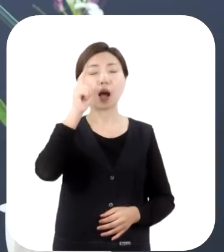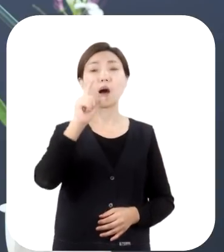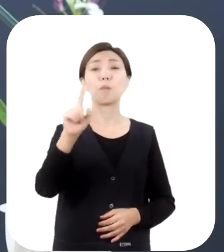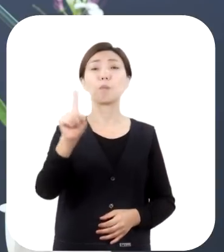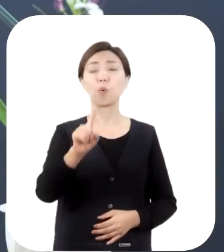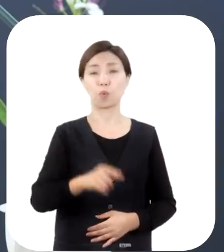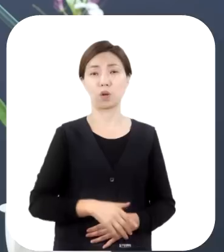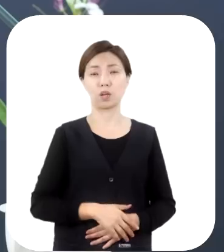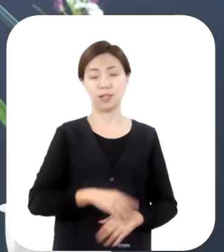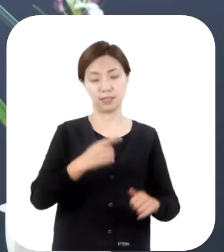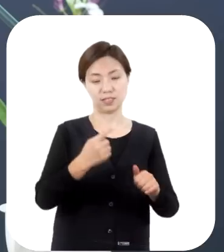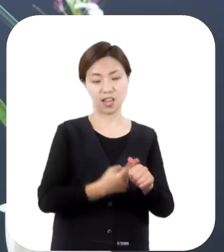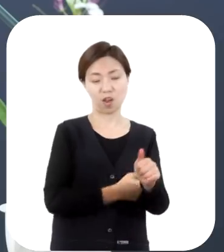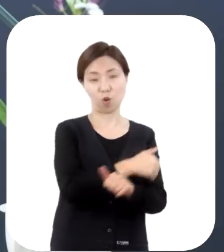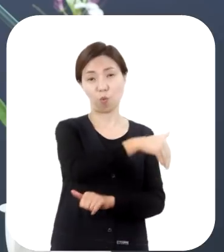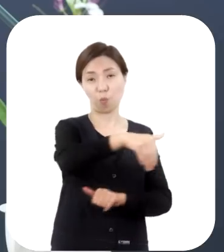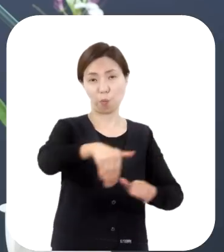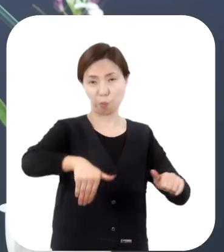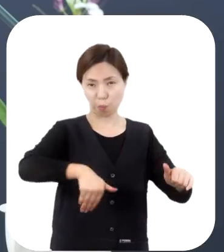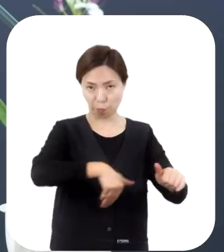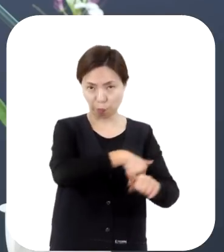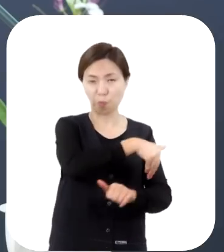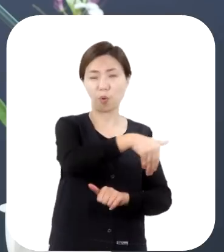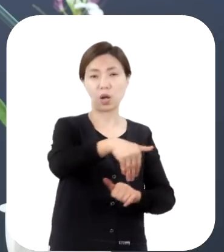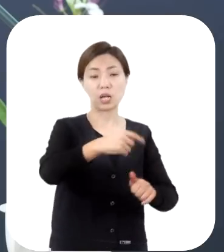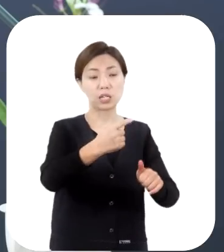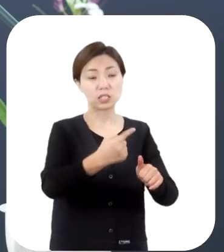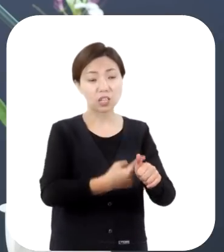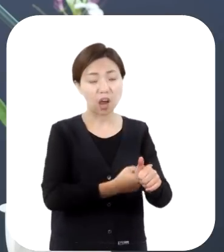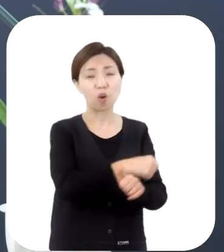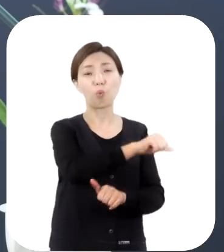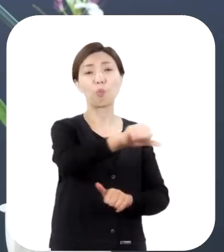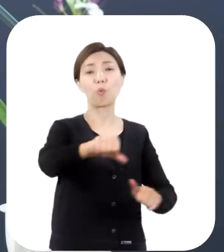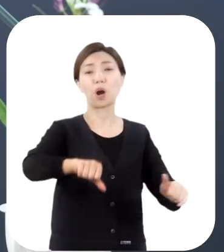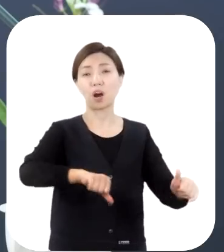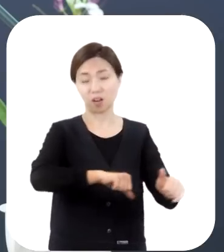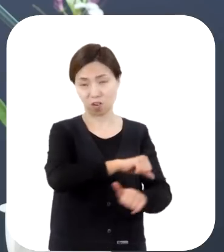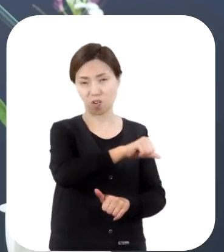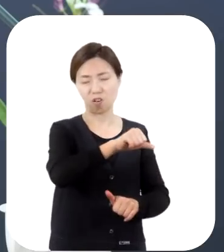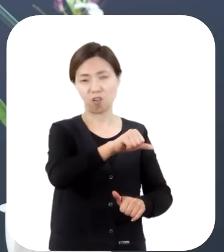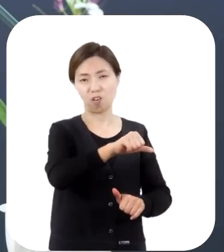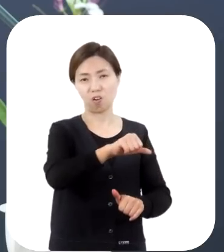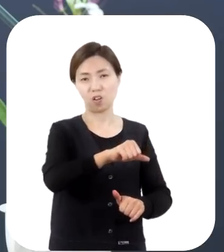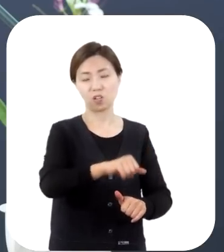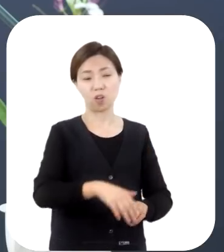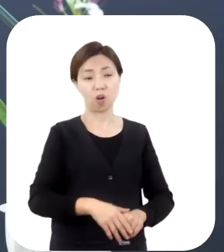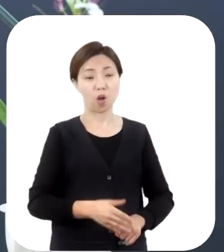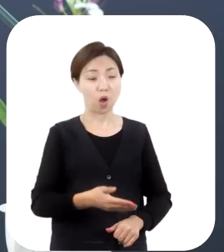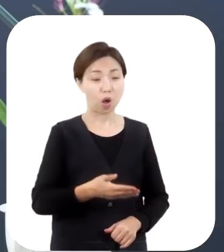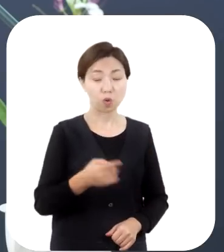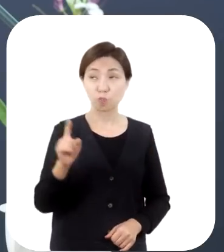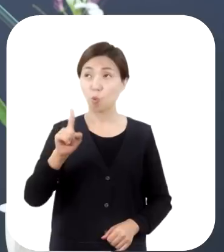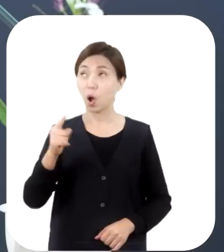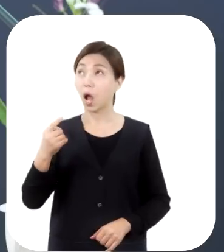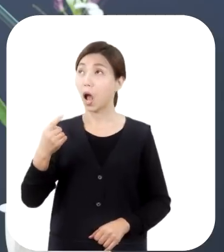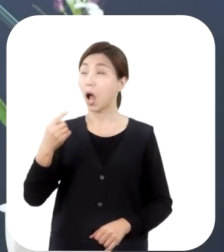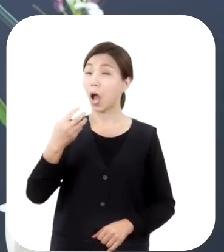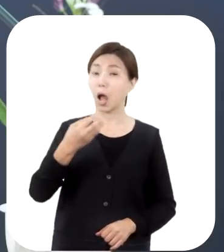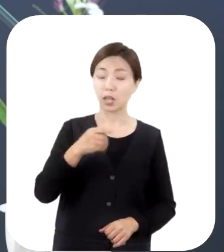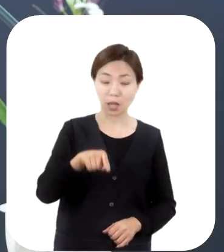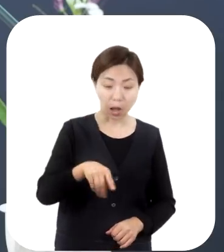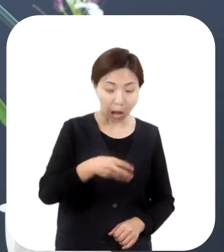것을 깨달았을 때 자연 생태계에서, 그러니까 자연적으로 자연